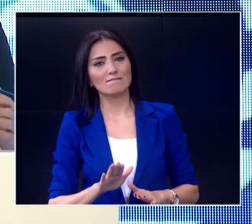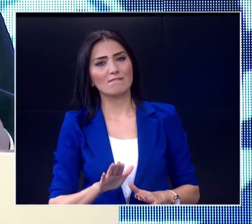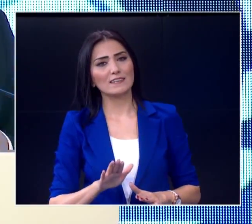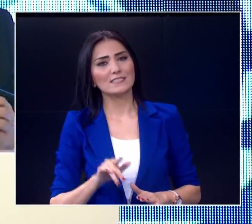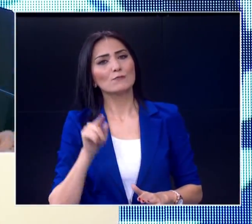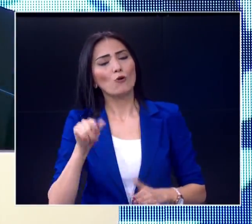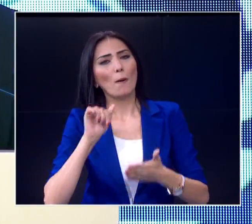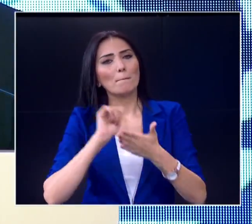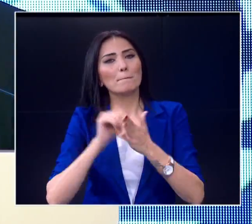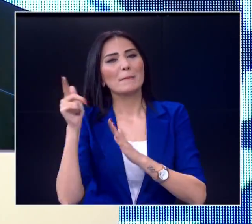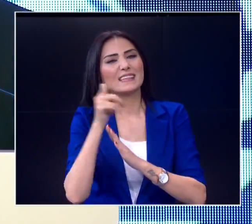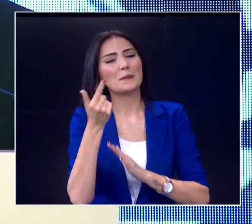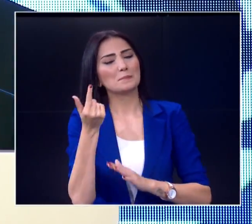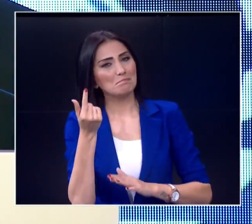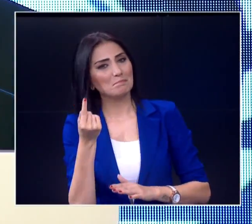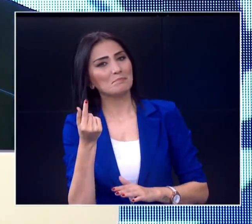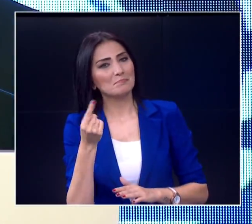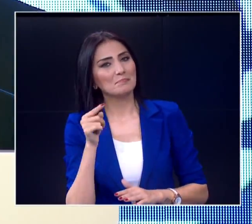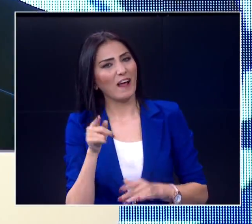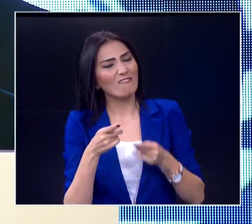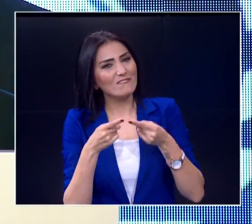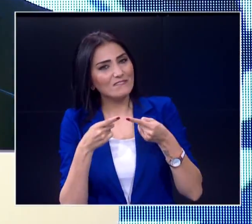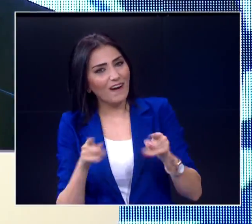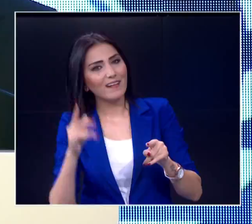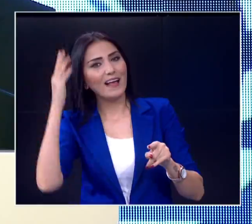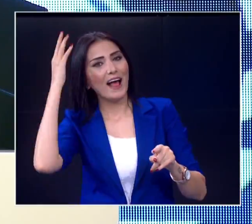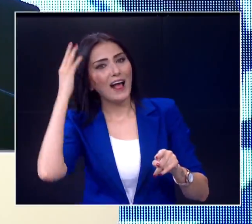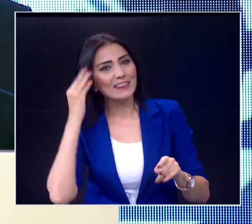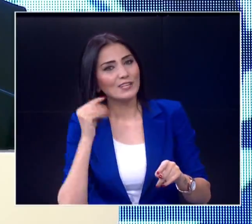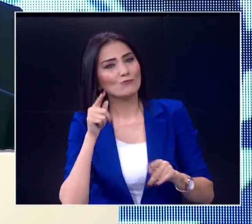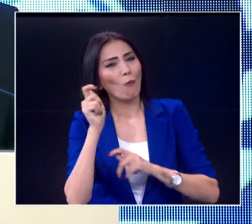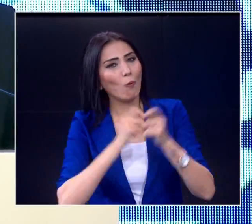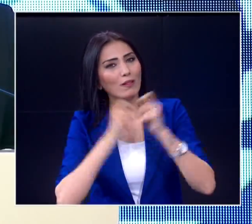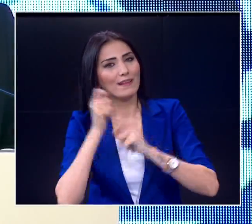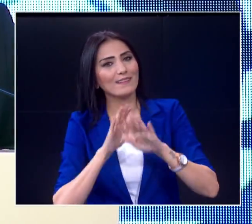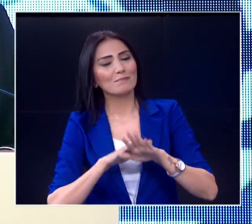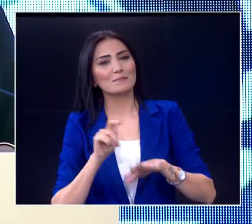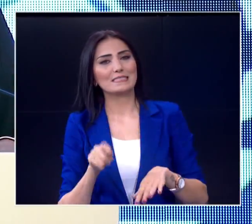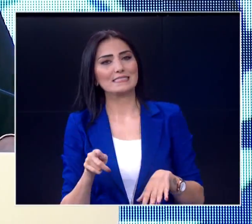halde bu medyanın biraz farklı amaçlı kullanılması